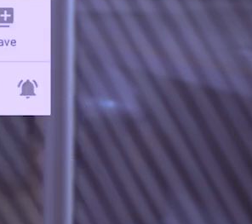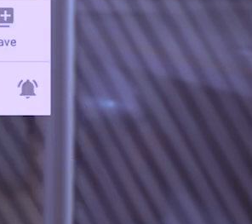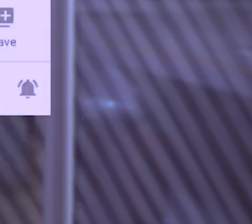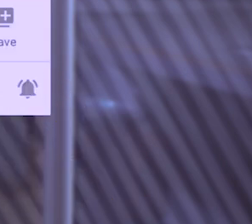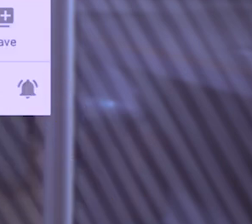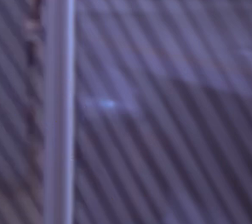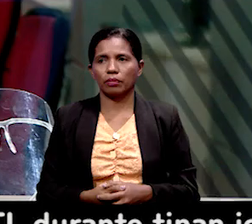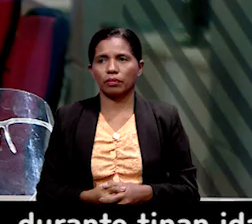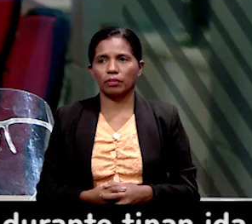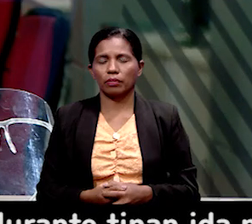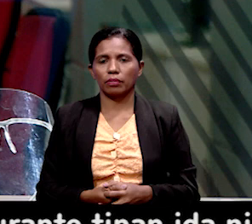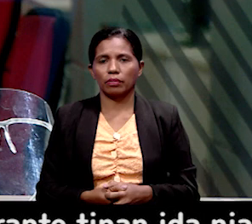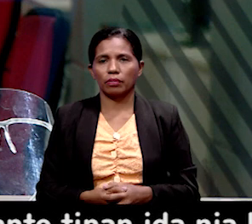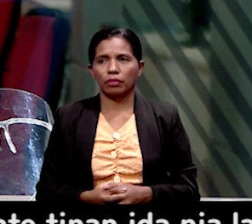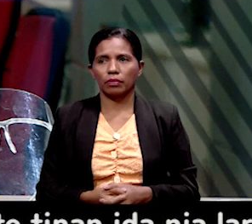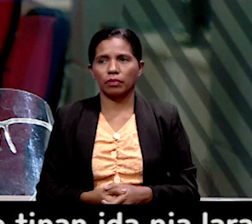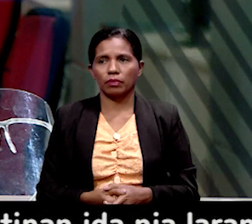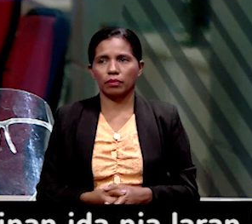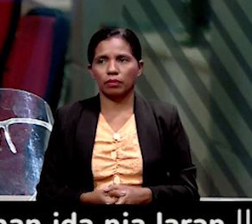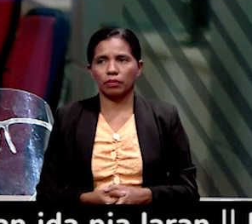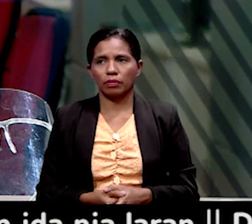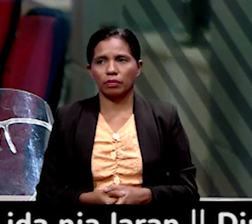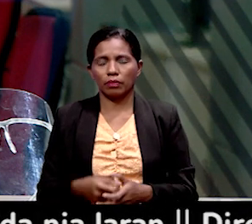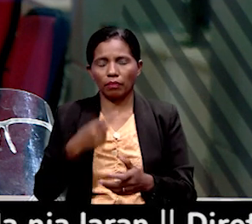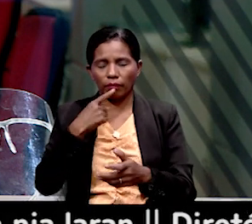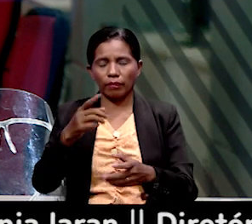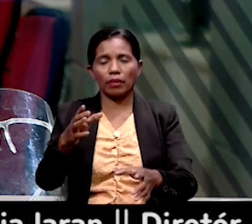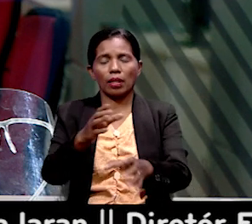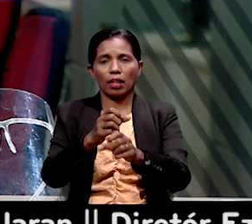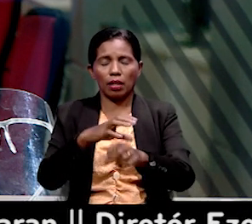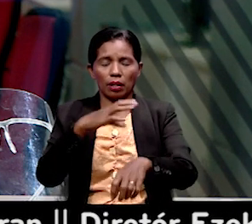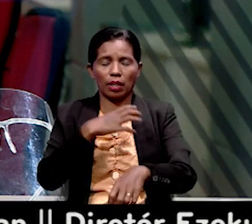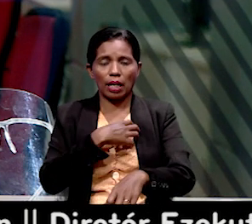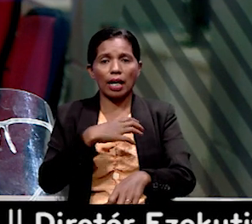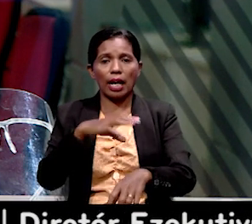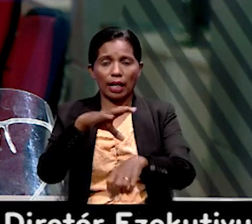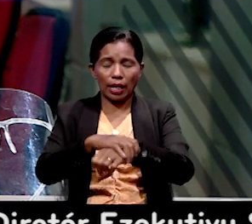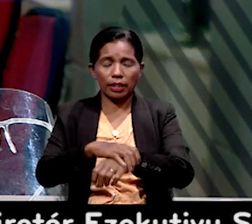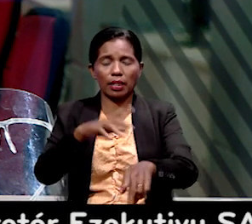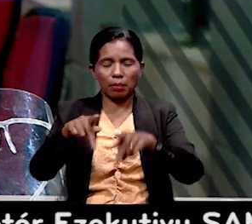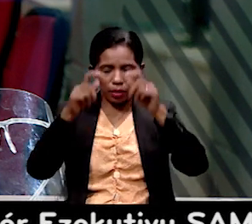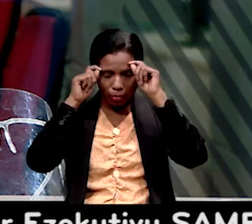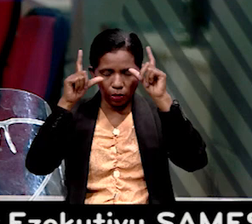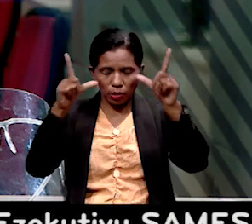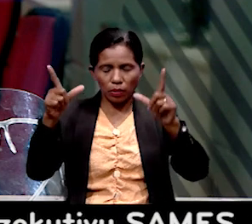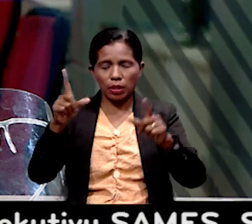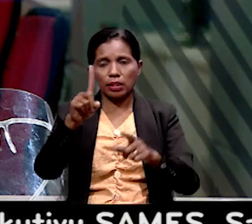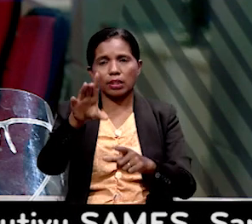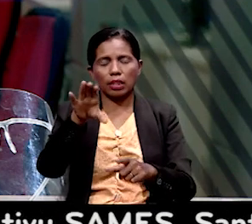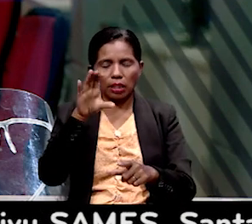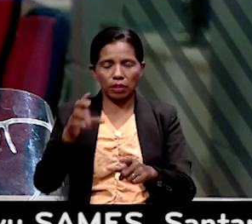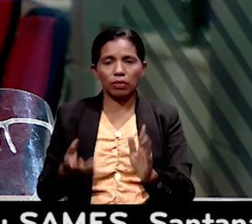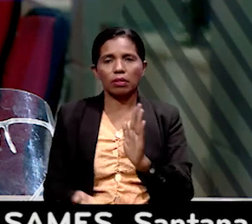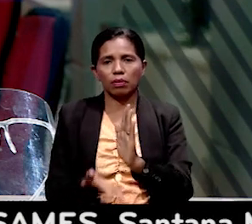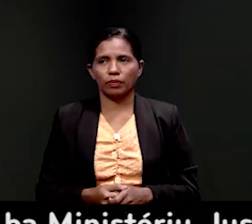more information. POLRES Atambua kaptura tang Timor wang atau sida resin ni betama ilegalmente ba Indonesia atau hasa’e